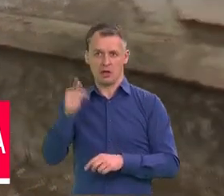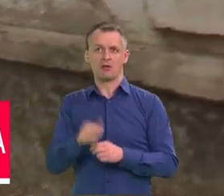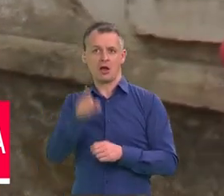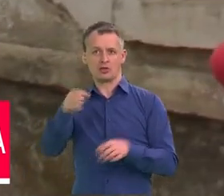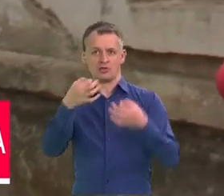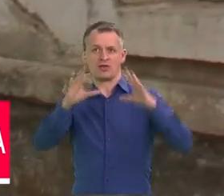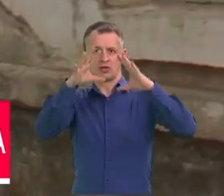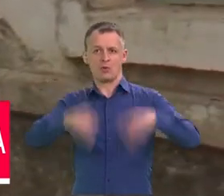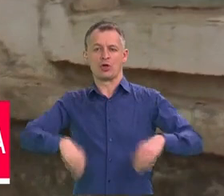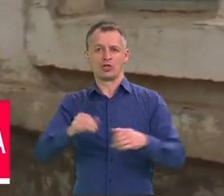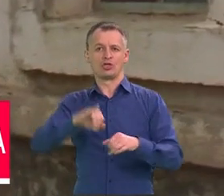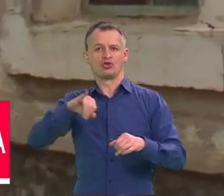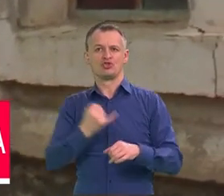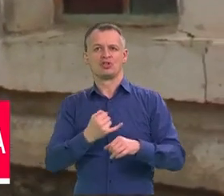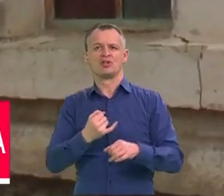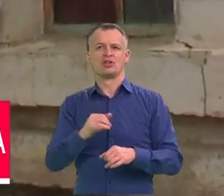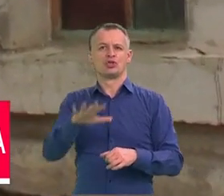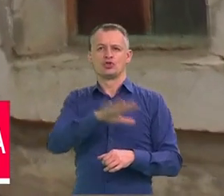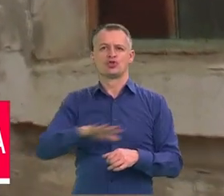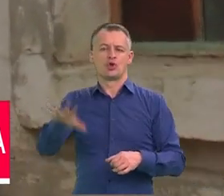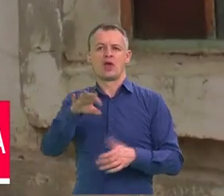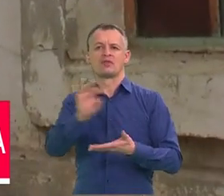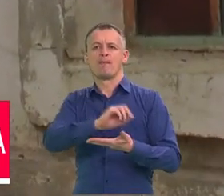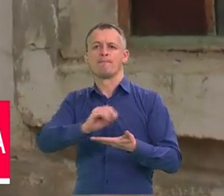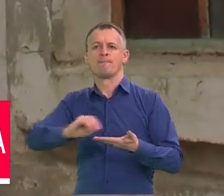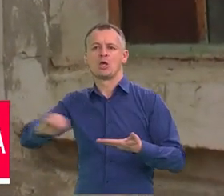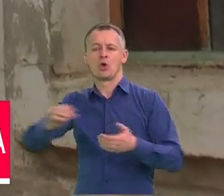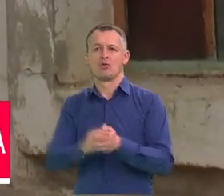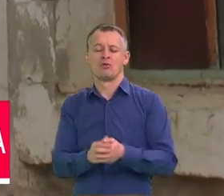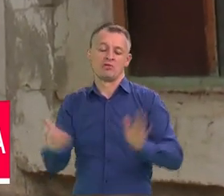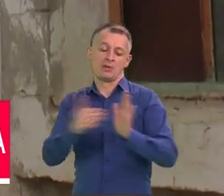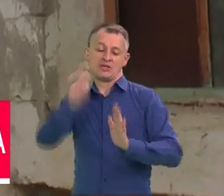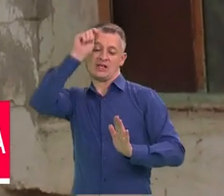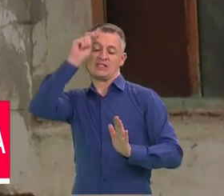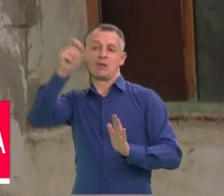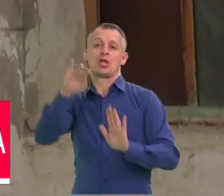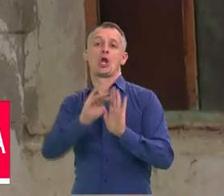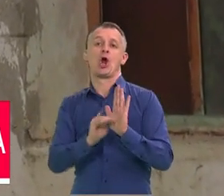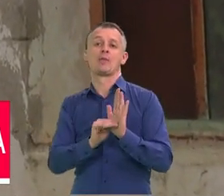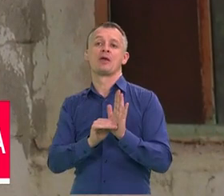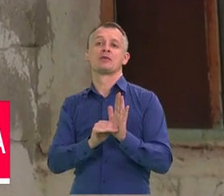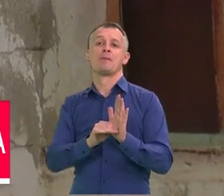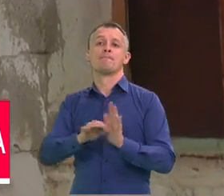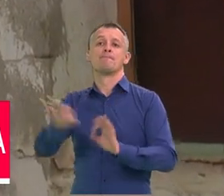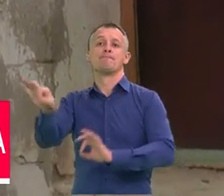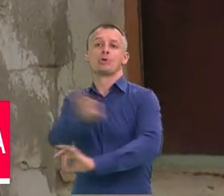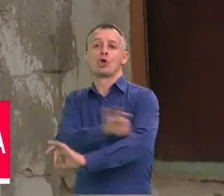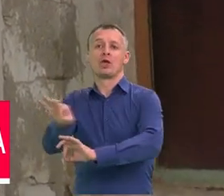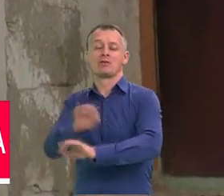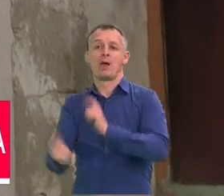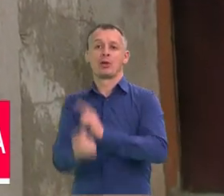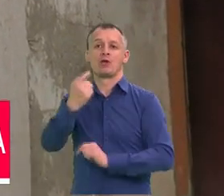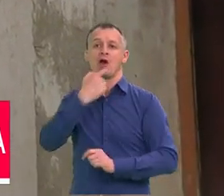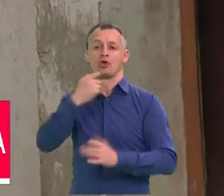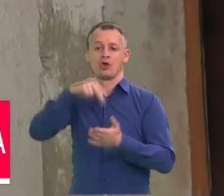Deci orice, chiar și administrativă, trebuie să, pe noile norme de proiectare apărute în